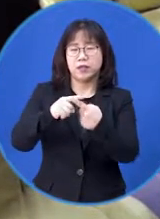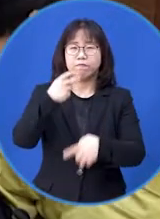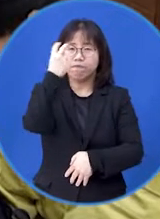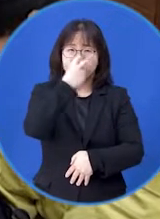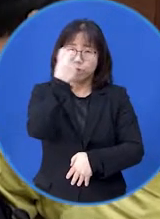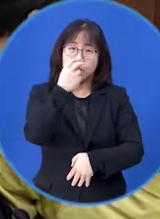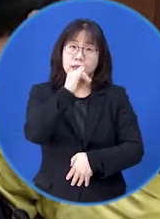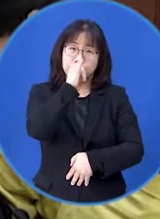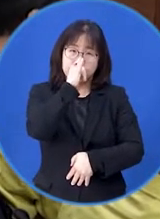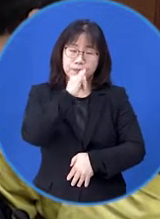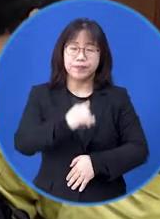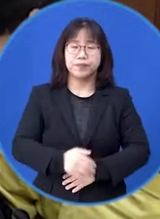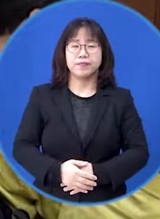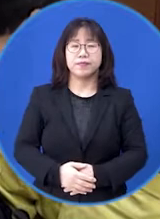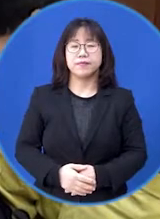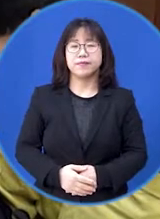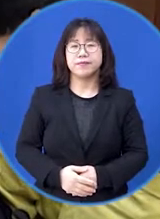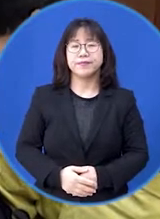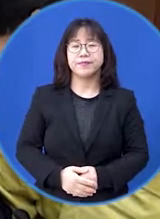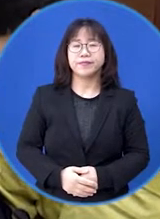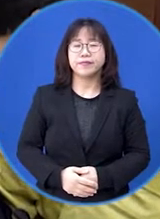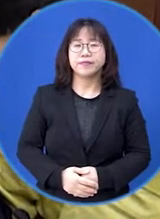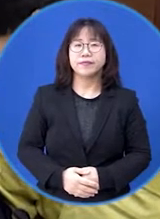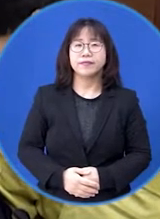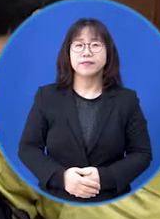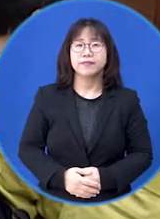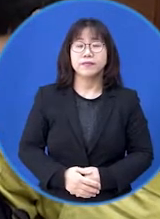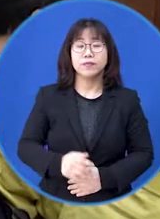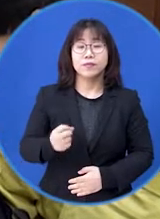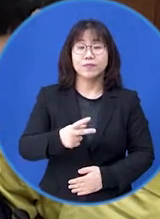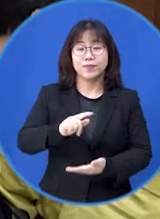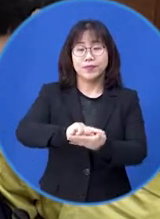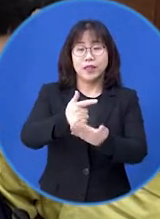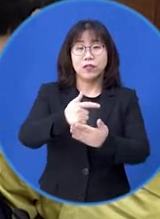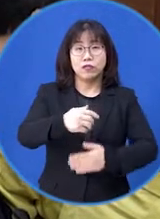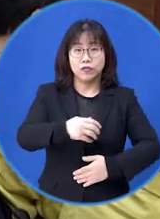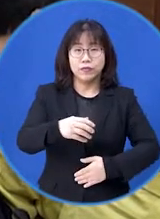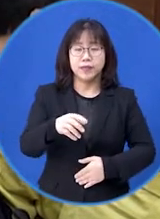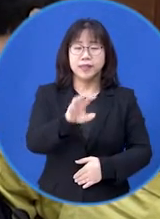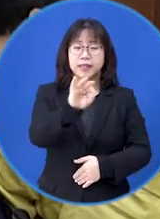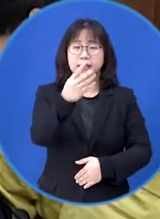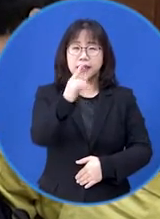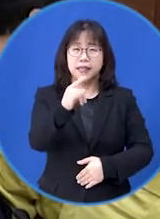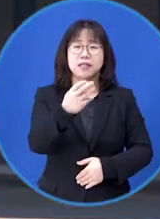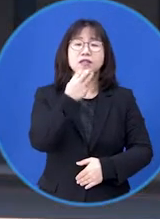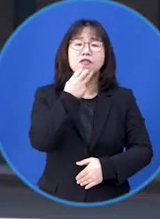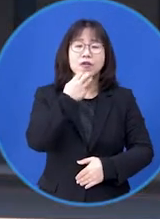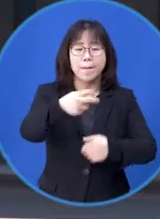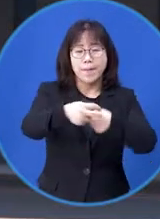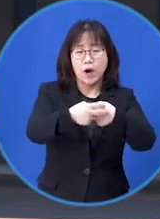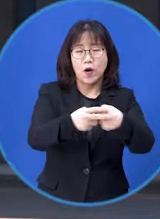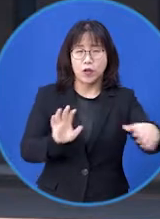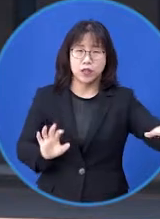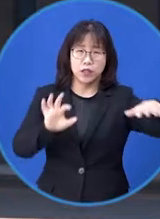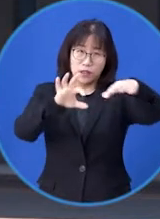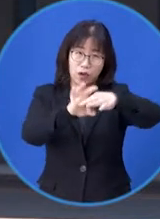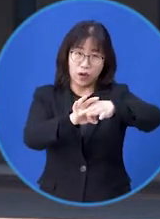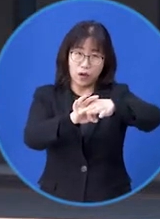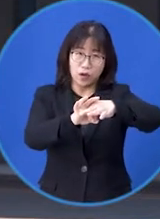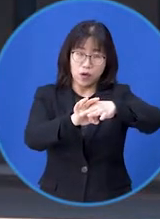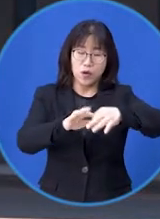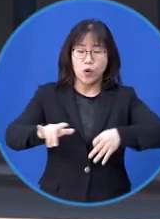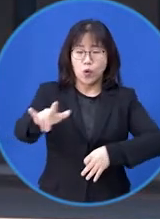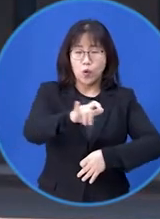대규모 사업을 중점 관리하는 등 조기 집행을 위해 박차를 가하고 있습니다. 또 코로나19 검사를